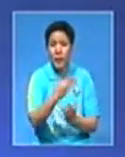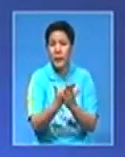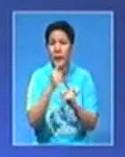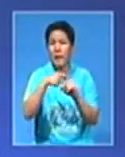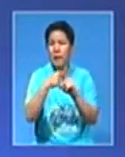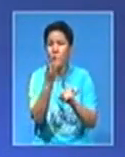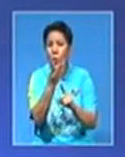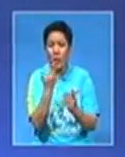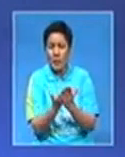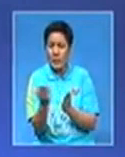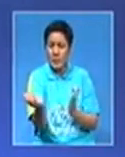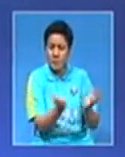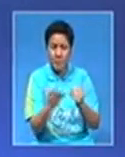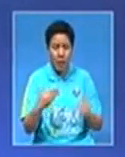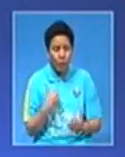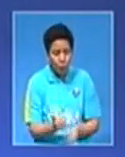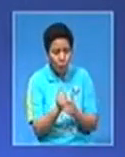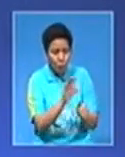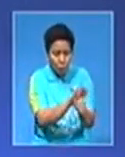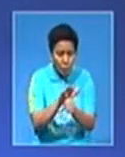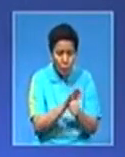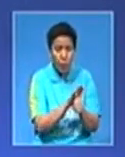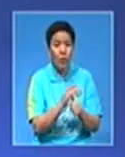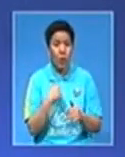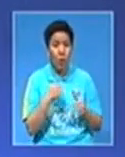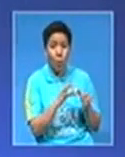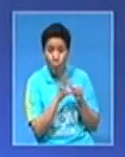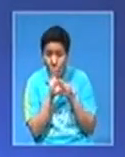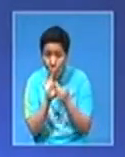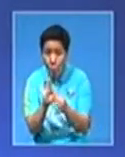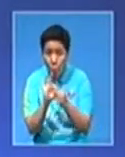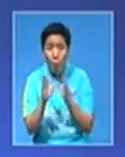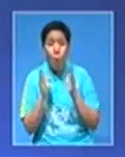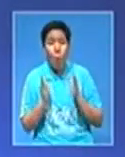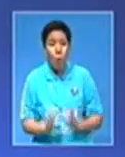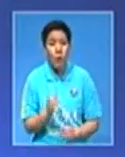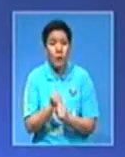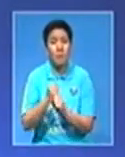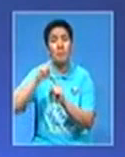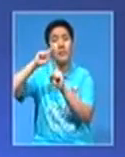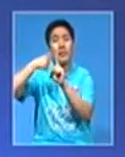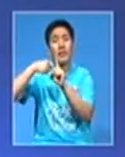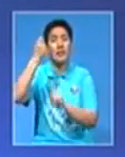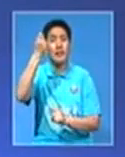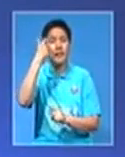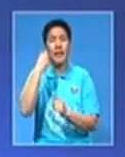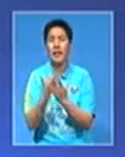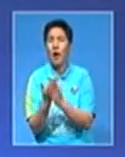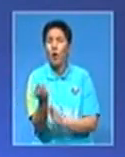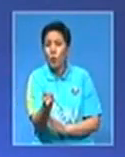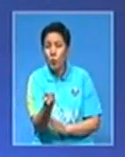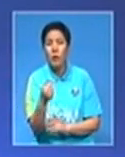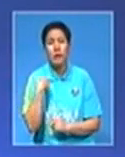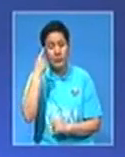เป็นหนี้นอกระบบอย่างไรก็ตามเราก็ยังห่วงใยพี่น้องข้าราชการที่เรียกว่ามนุษย์เงินเดือนนะครับที่มีรายได้น้อยเ